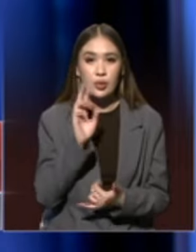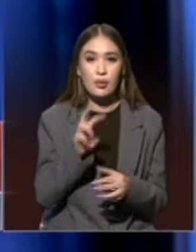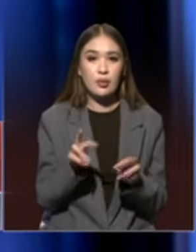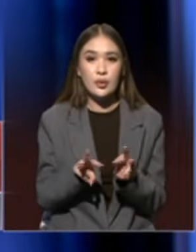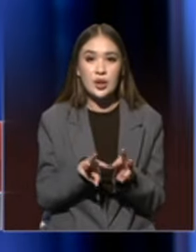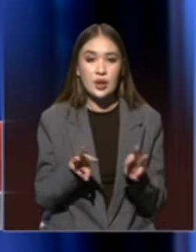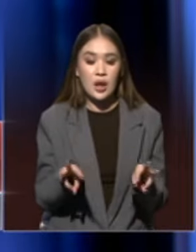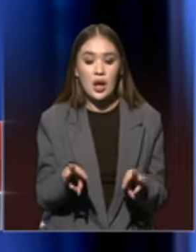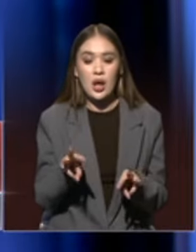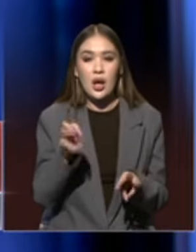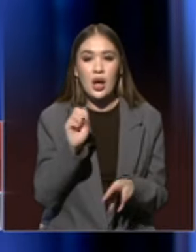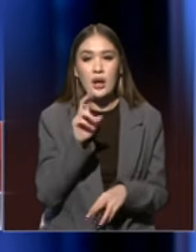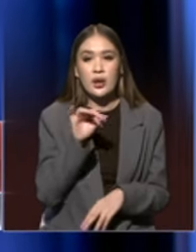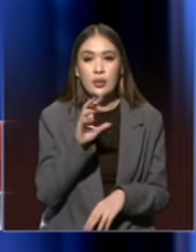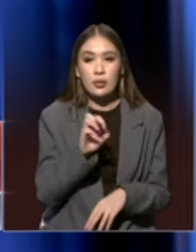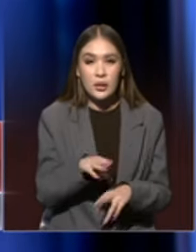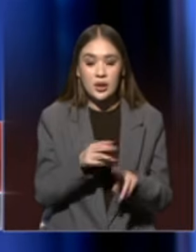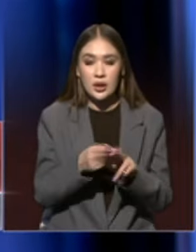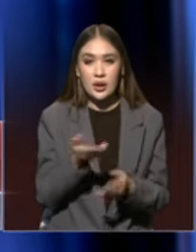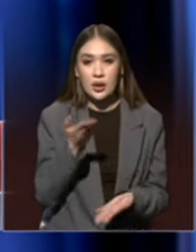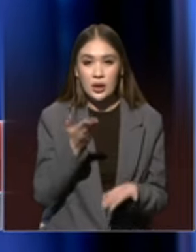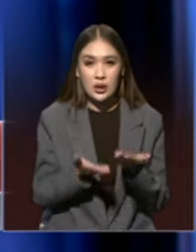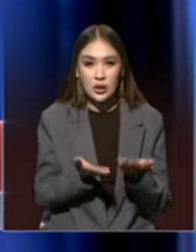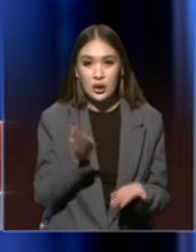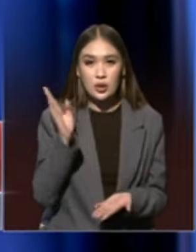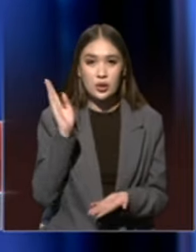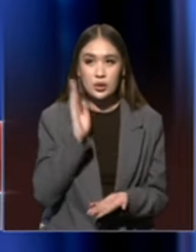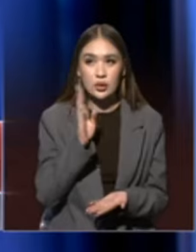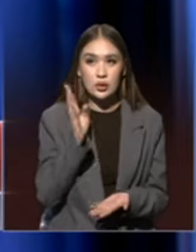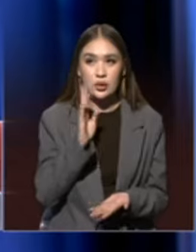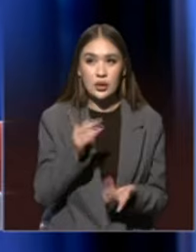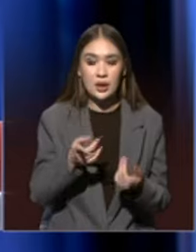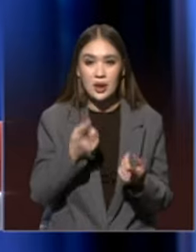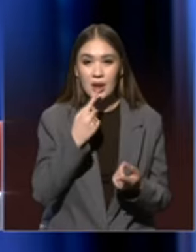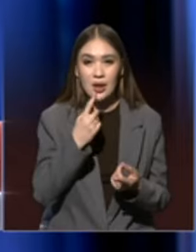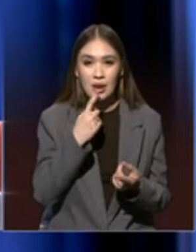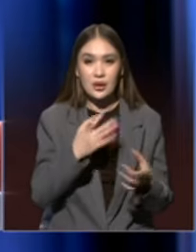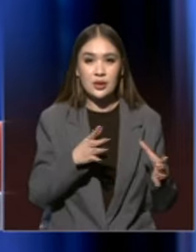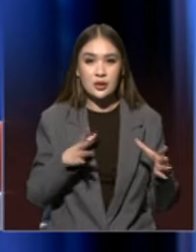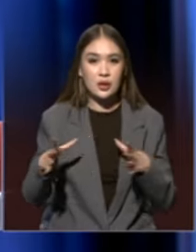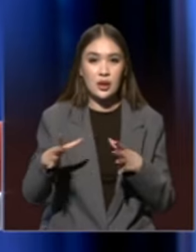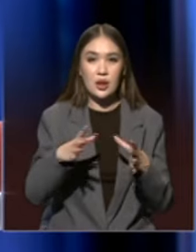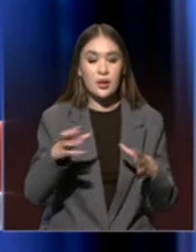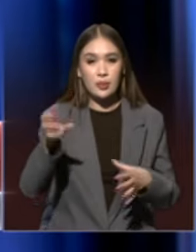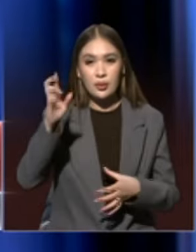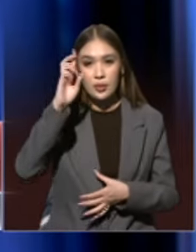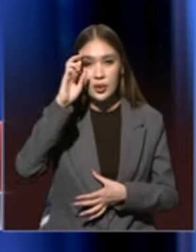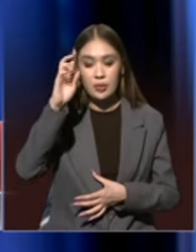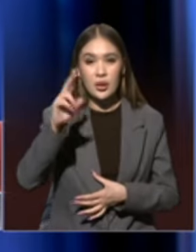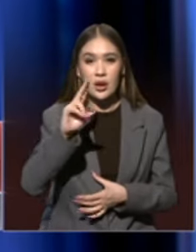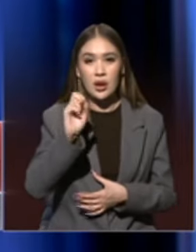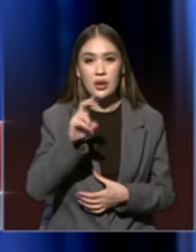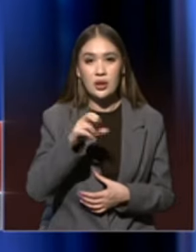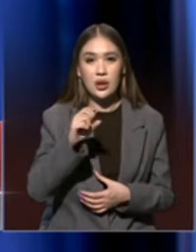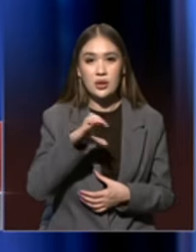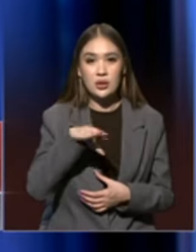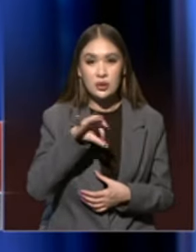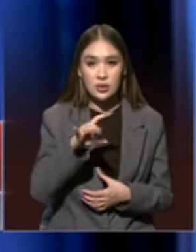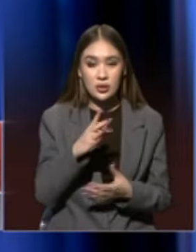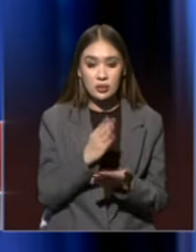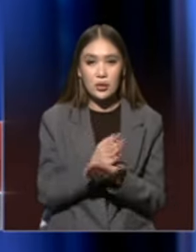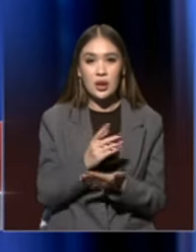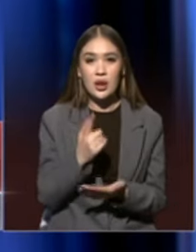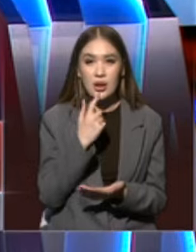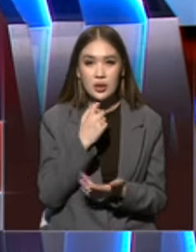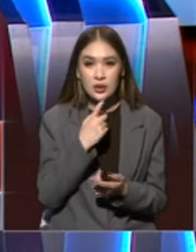жергілікті акиматтарға егер жаңағыдай су басатын қызыл аймақ деп мемлекеттік кадастр бар ғой жердің. Қызыл линиямен